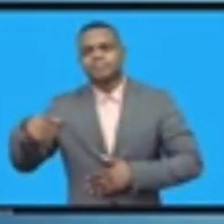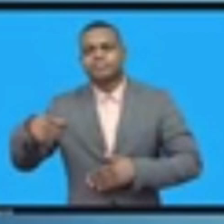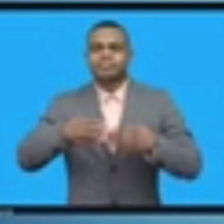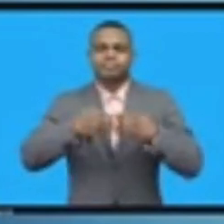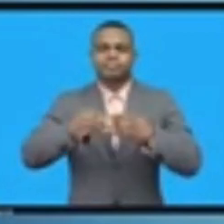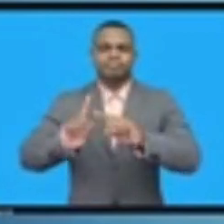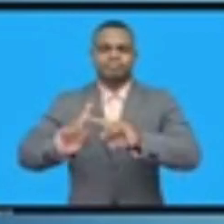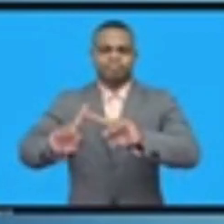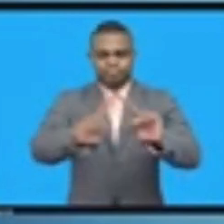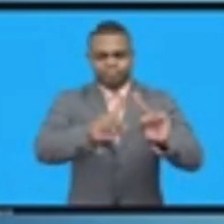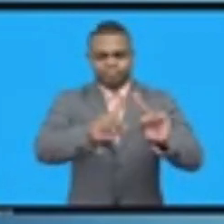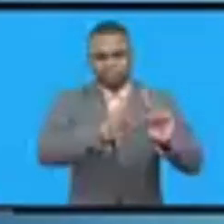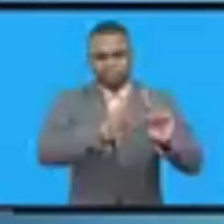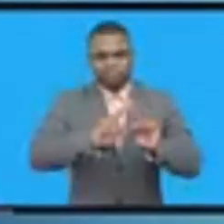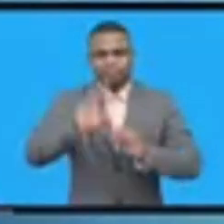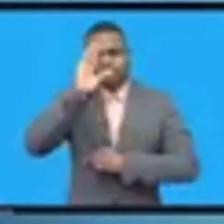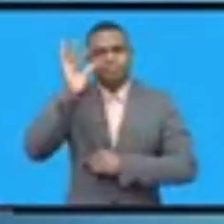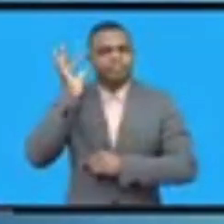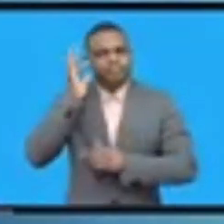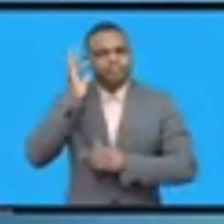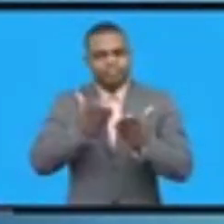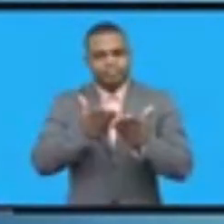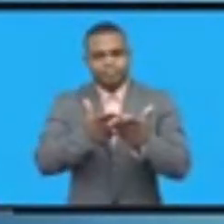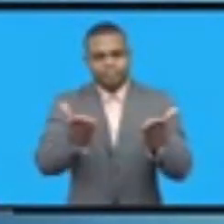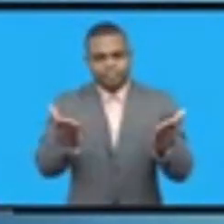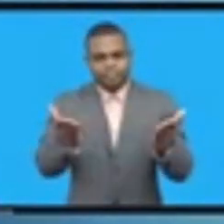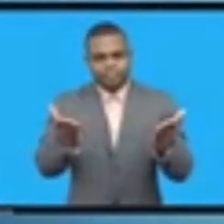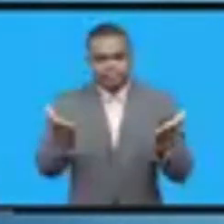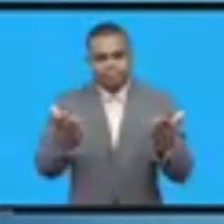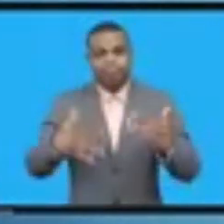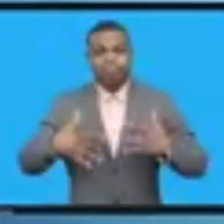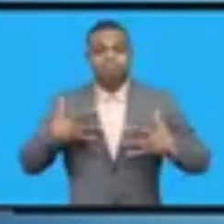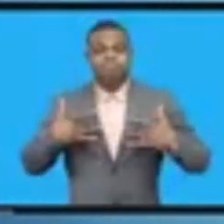我很激动能够回到非洲。